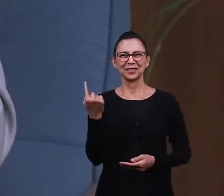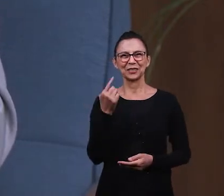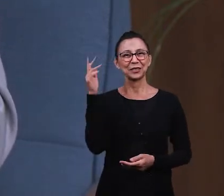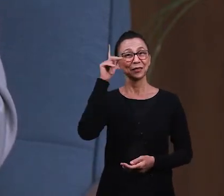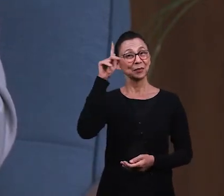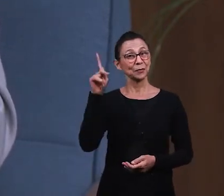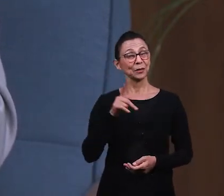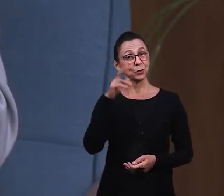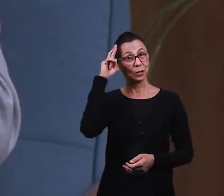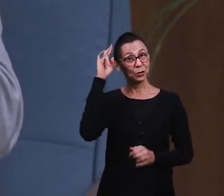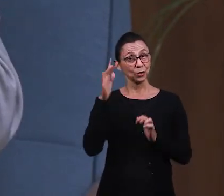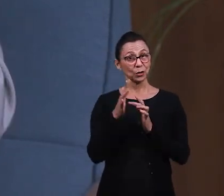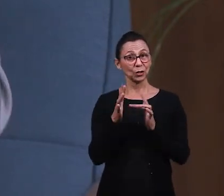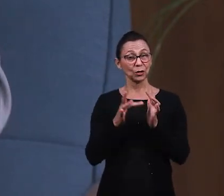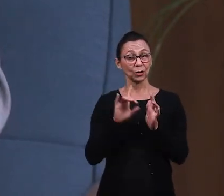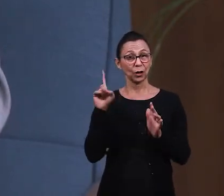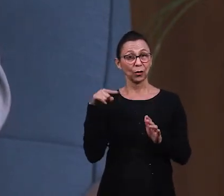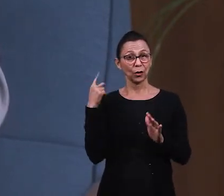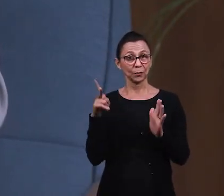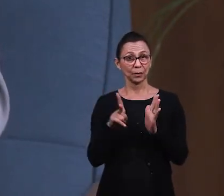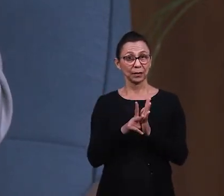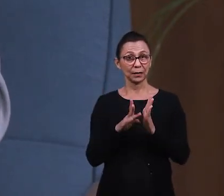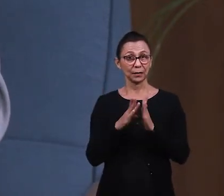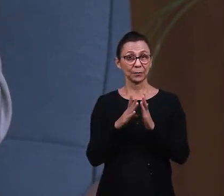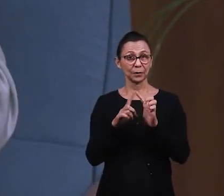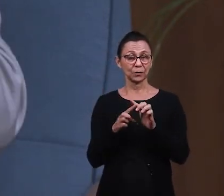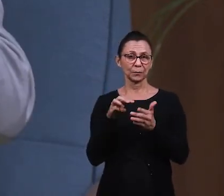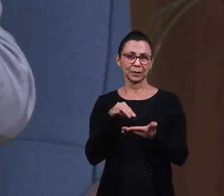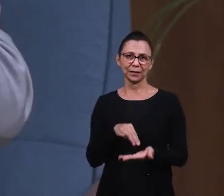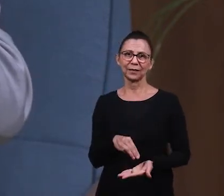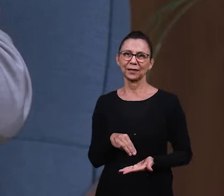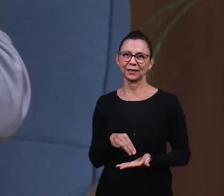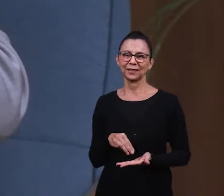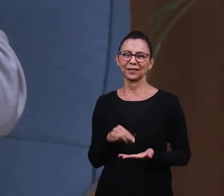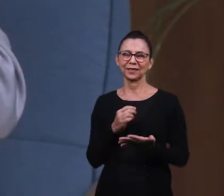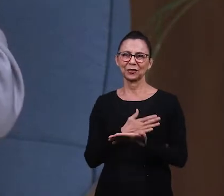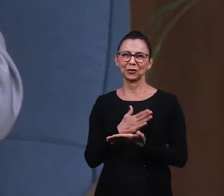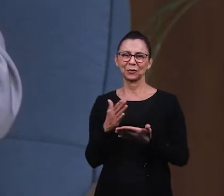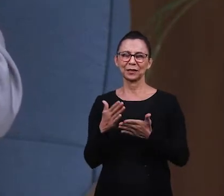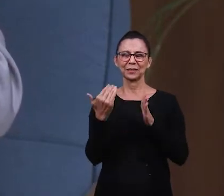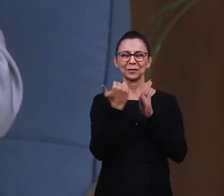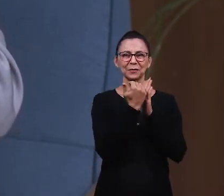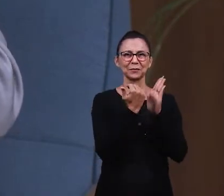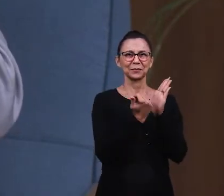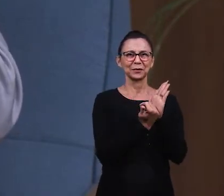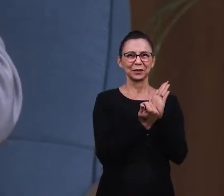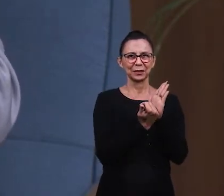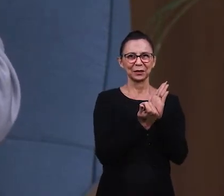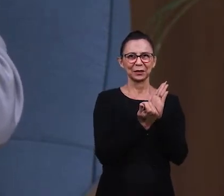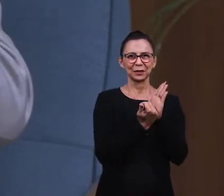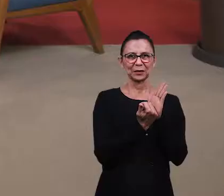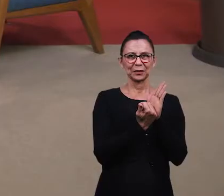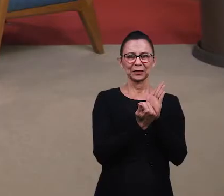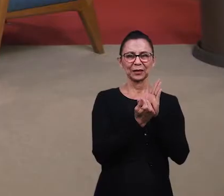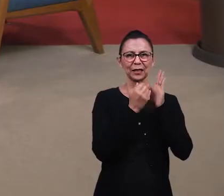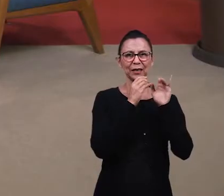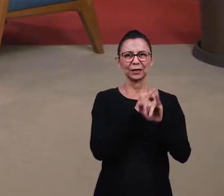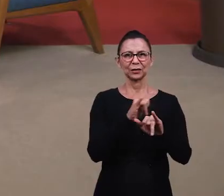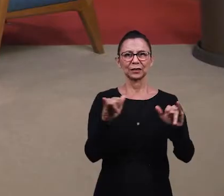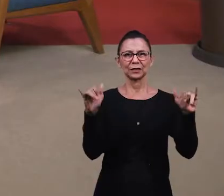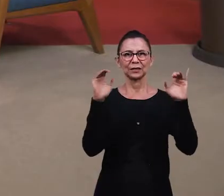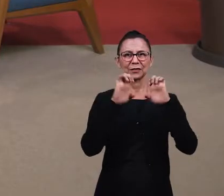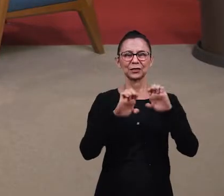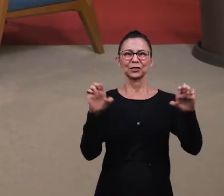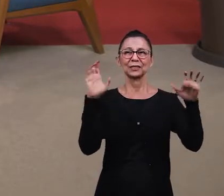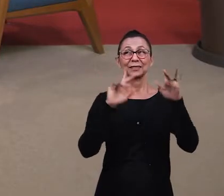Je salue à tous dans la paix du Seigneur Jésus. Nous sommes l'Église chrétienne Maranatha et nous commençons maintenant une édition de plus de la